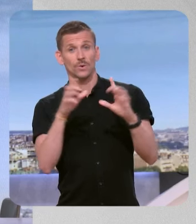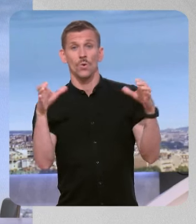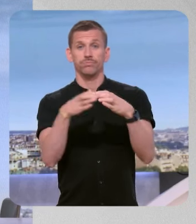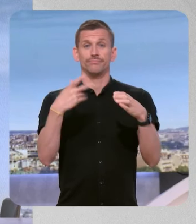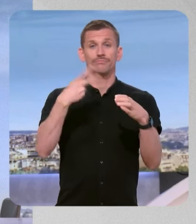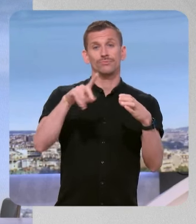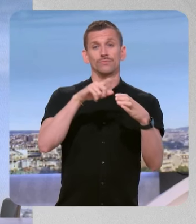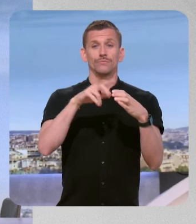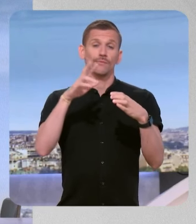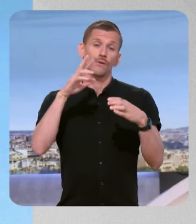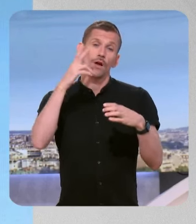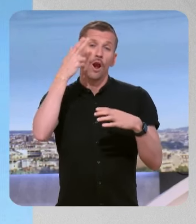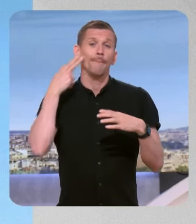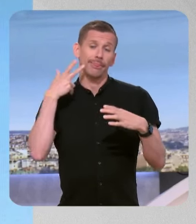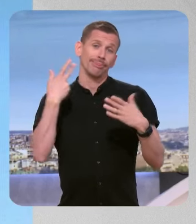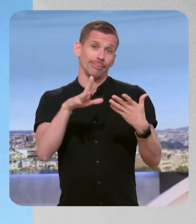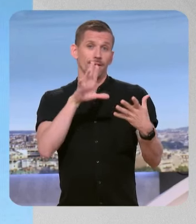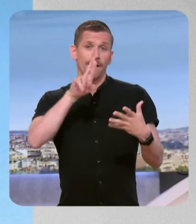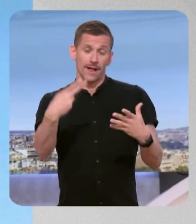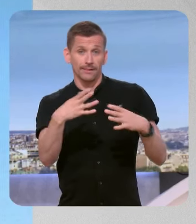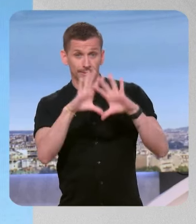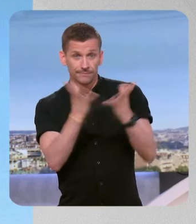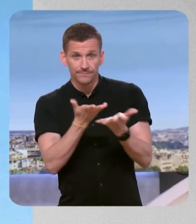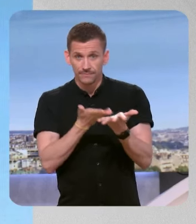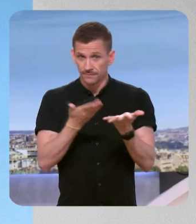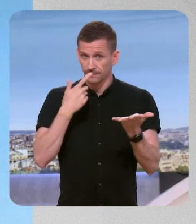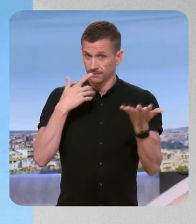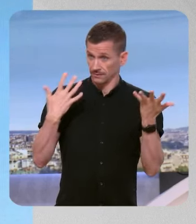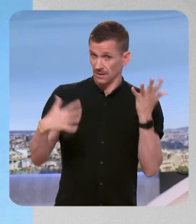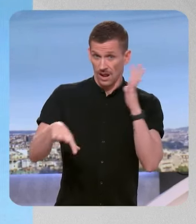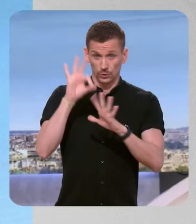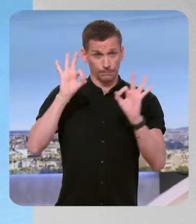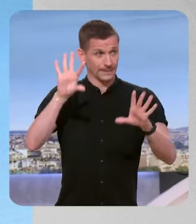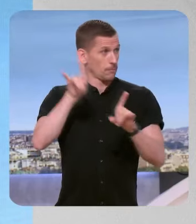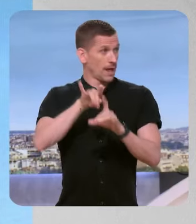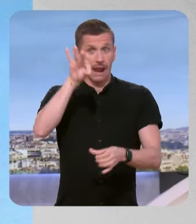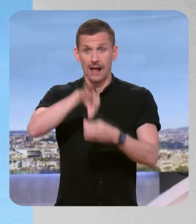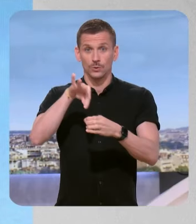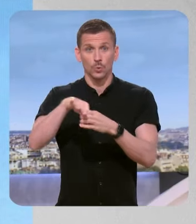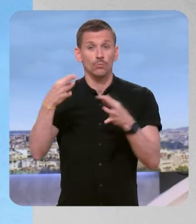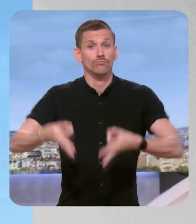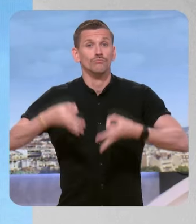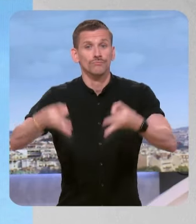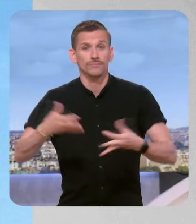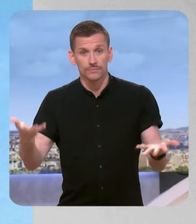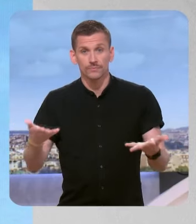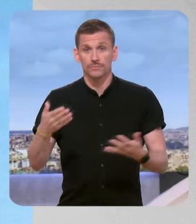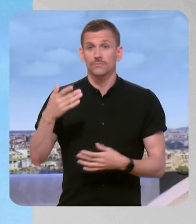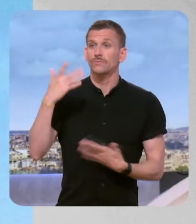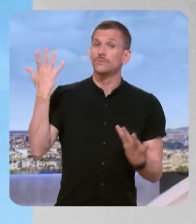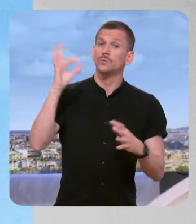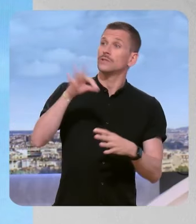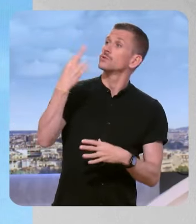Pen c'est devenu une forme d'élection comme un référendum contre ou pour Emmanuel Macron donc en